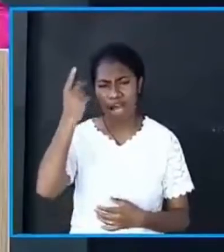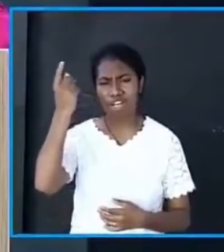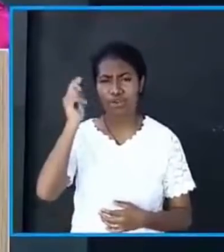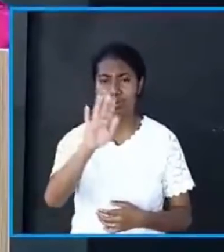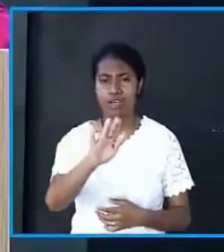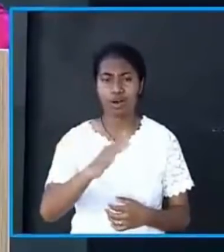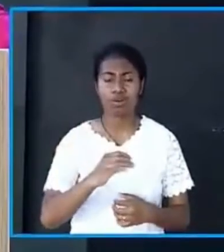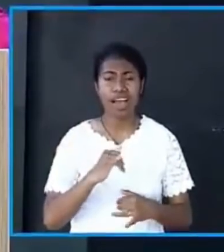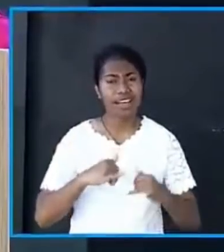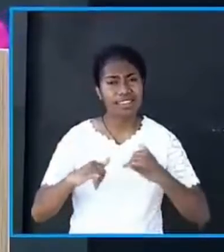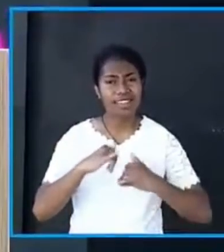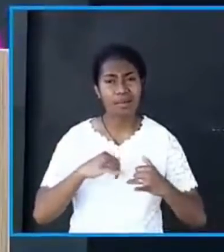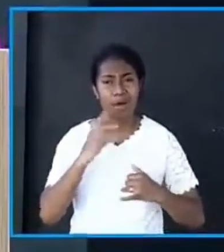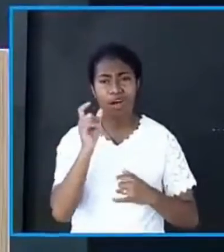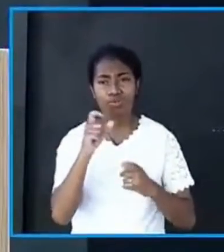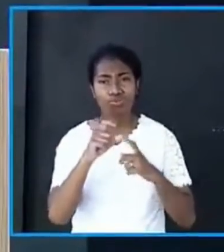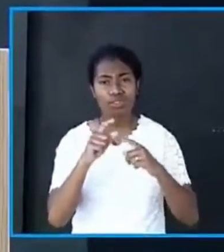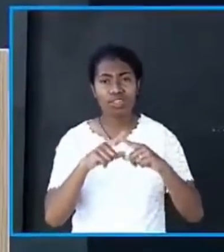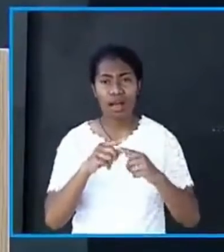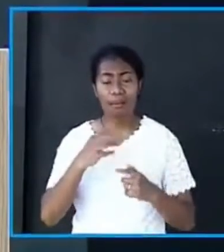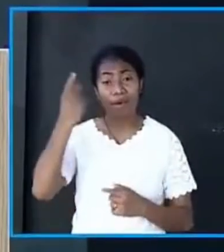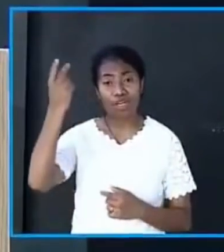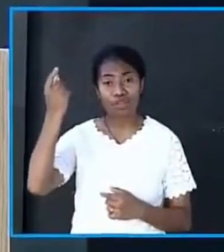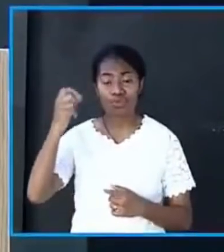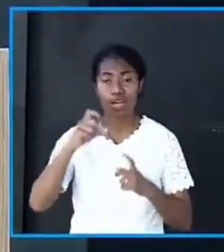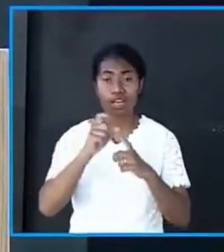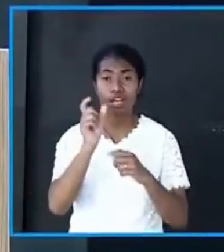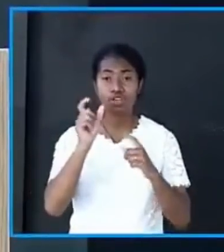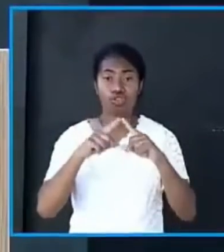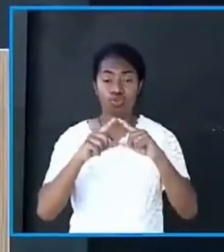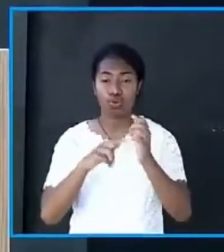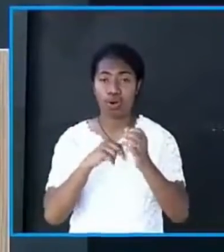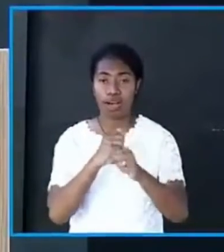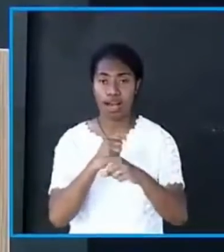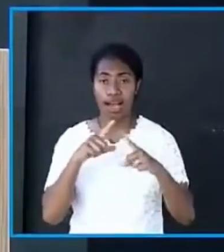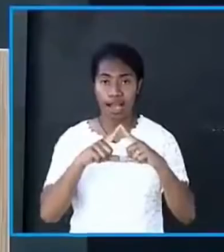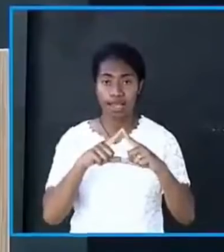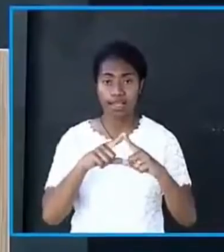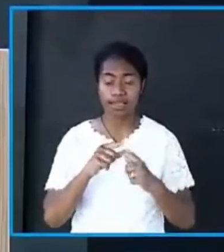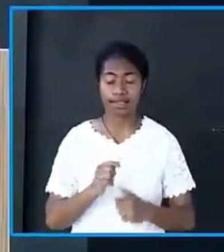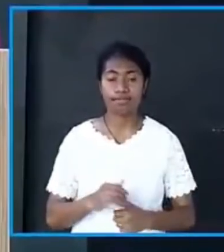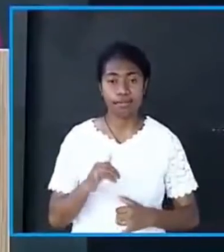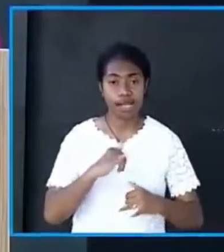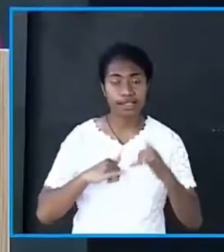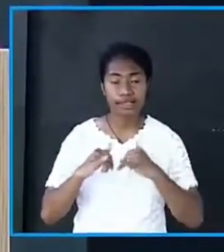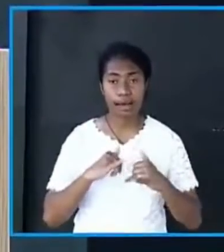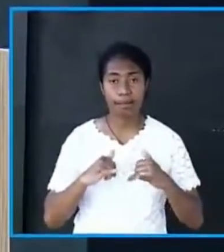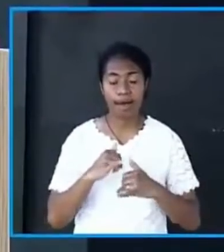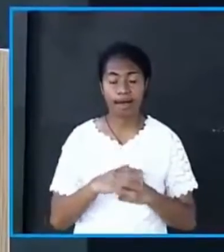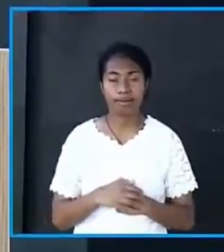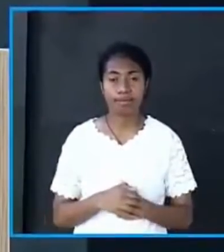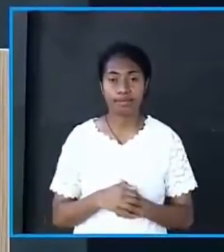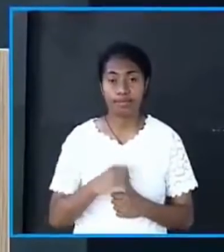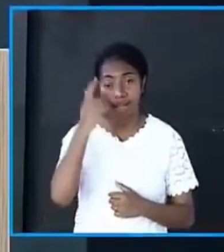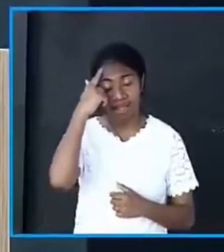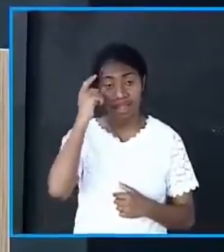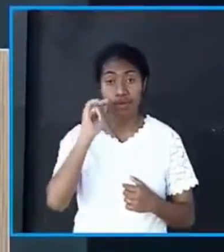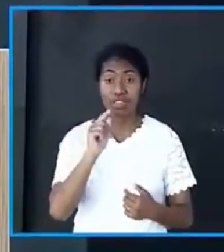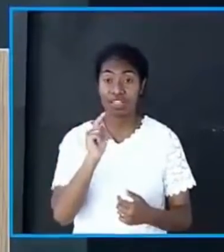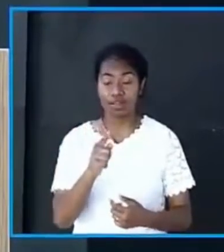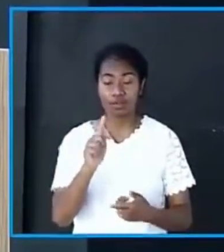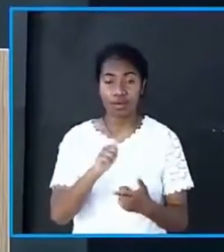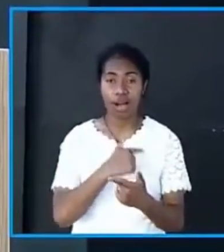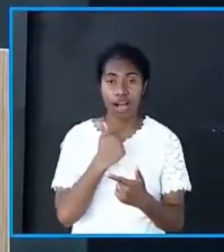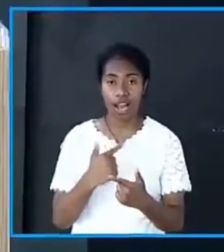Rusa Merindukan Sungai jiwaku merindukan engkau Seperti Rusa Merindukan Sungai tapi